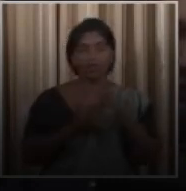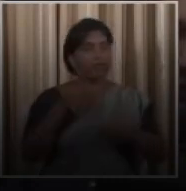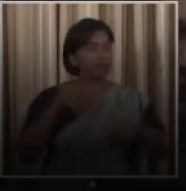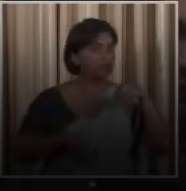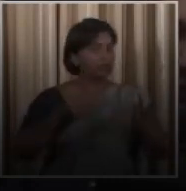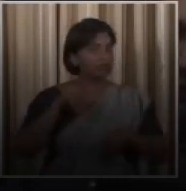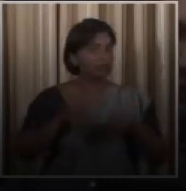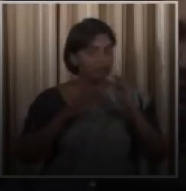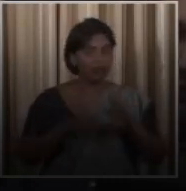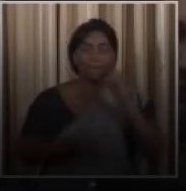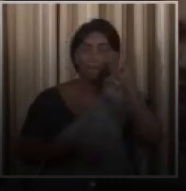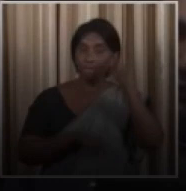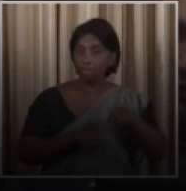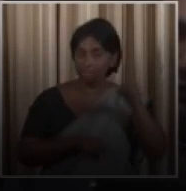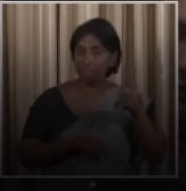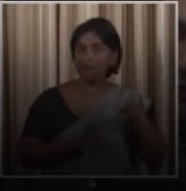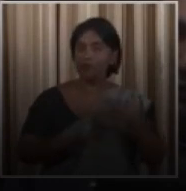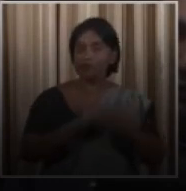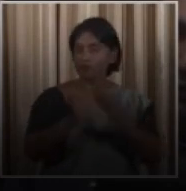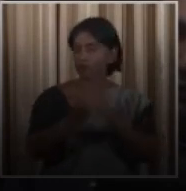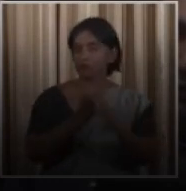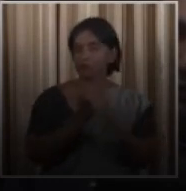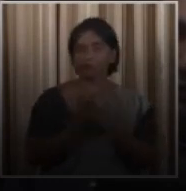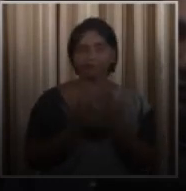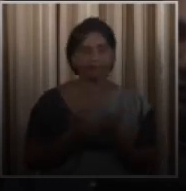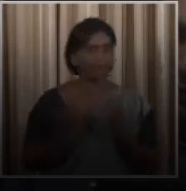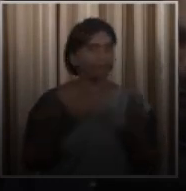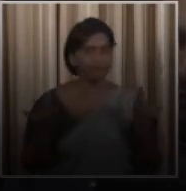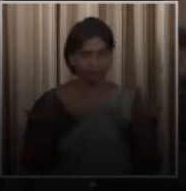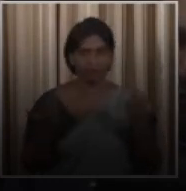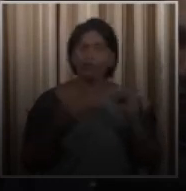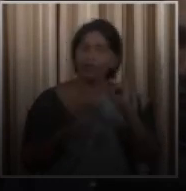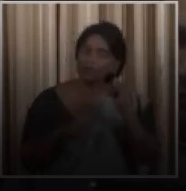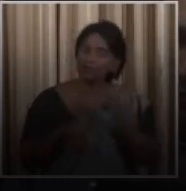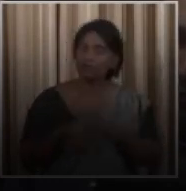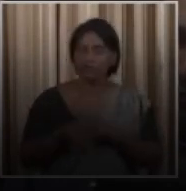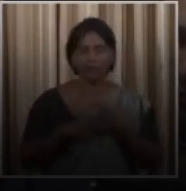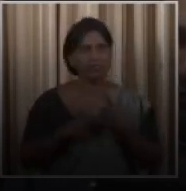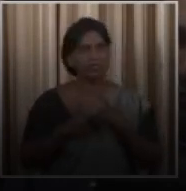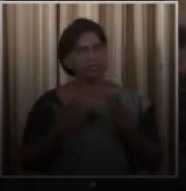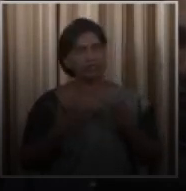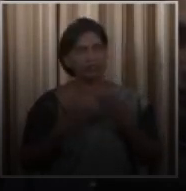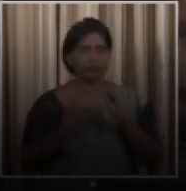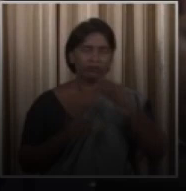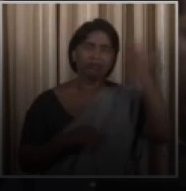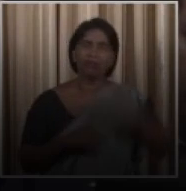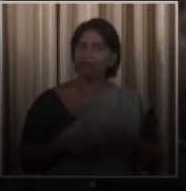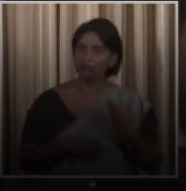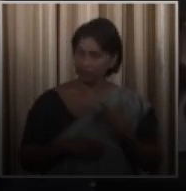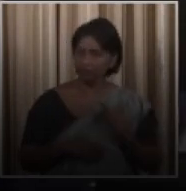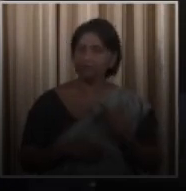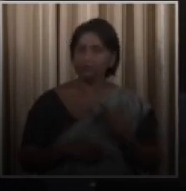දේශපාලනය කරපු මිනිස්සුන්ට රටට සේවයක් කරන්න හම්බුනේ නැහැ. සමහරලාට තමන්ගේ ජීවිතෙත් මරණයෙන් කෙලවර